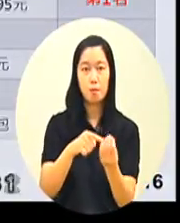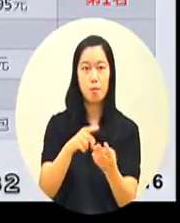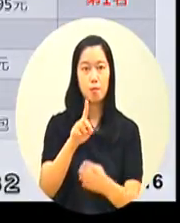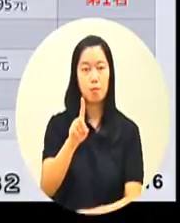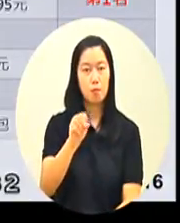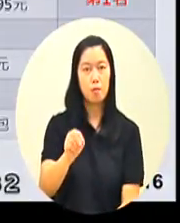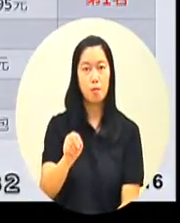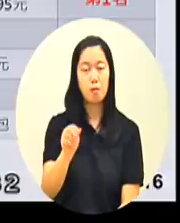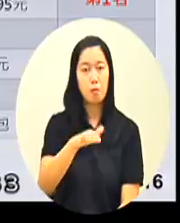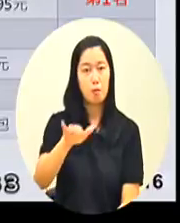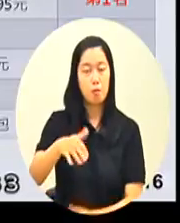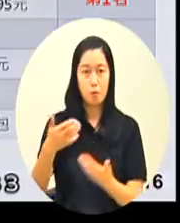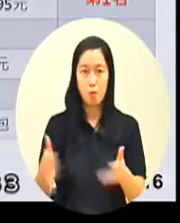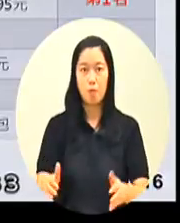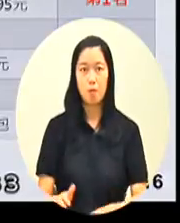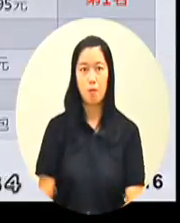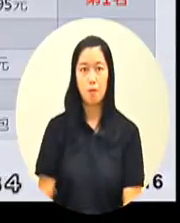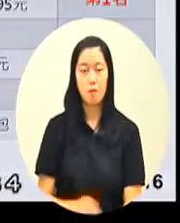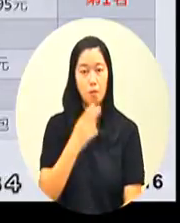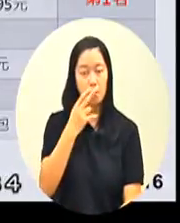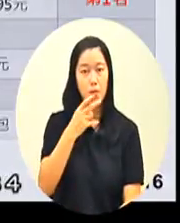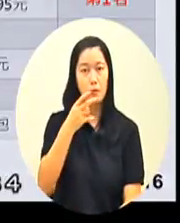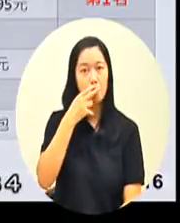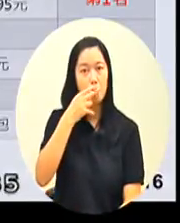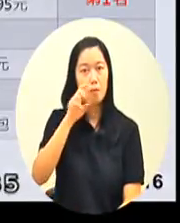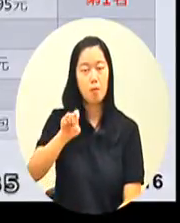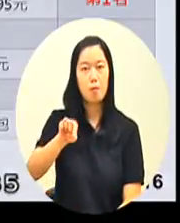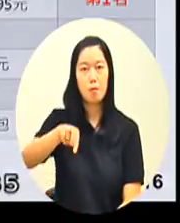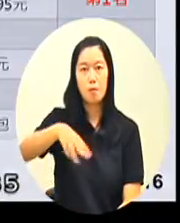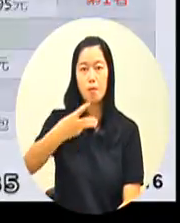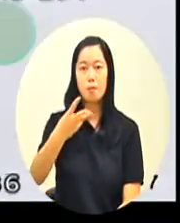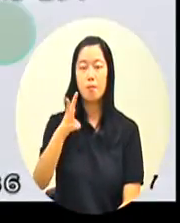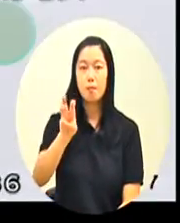15000多公升，销毁的私烟有330万多包。